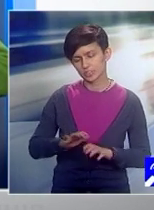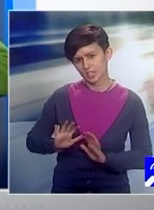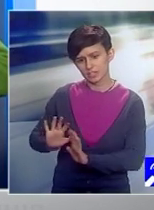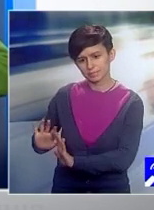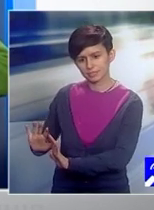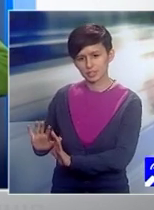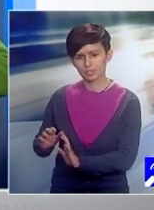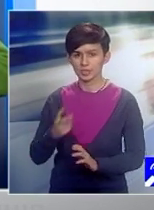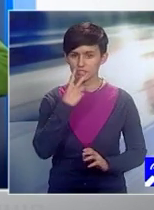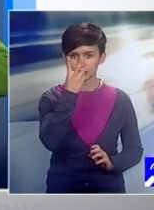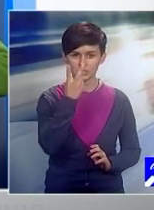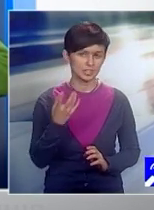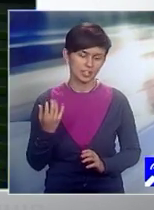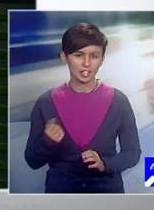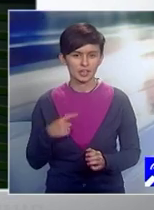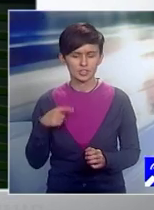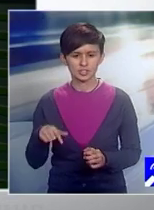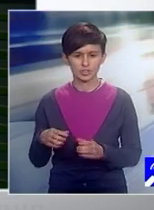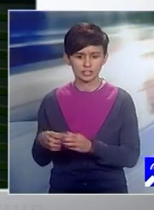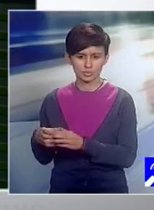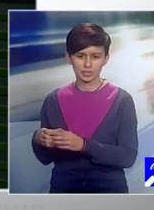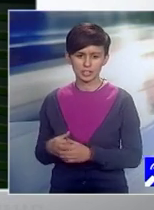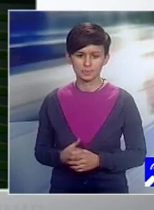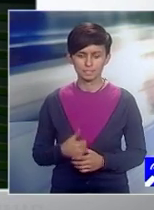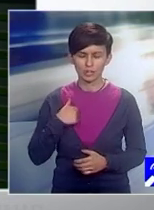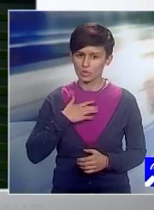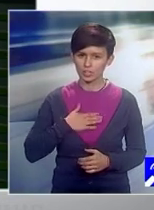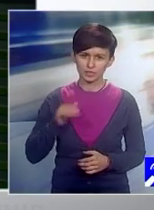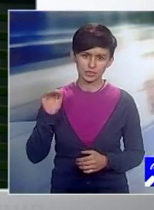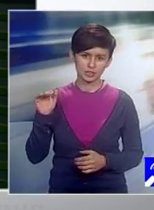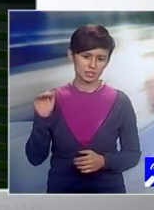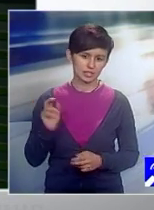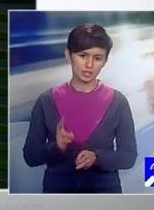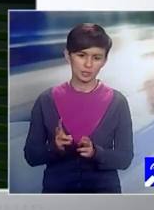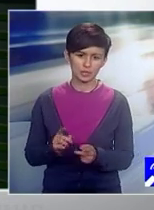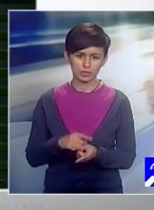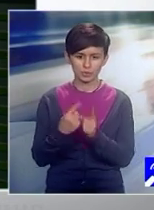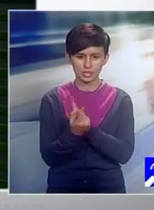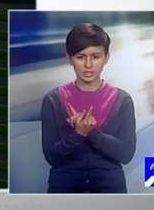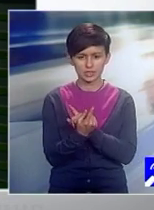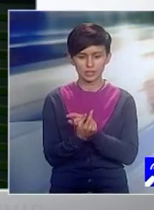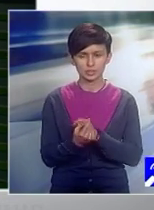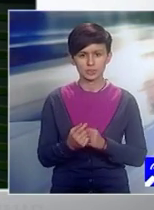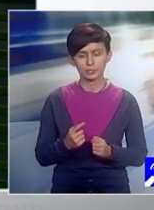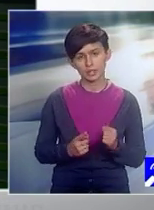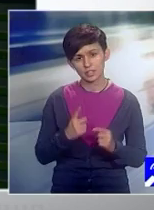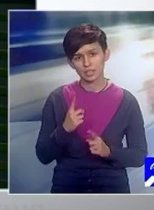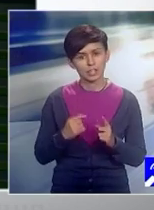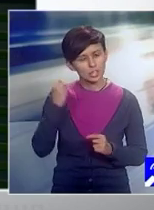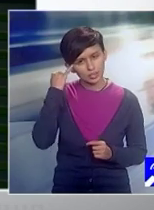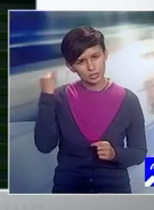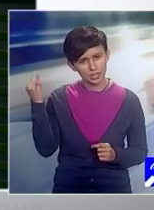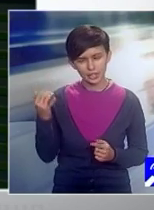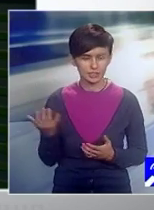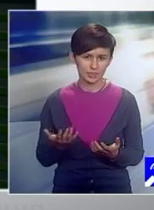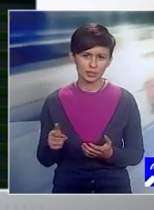este cu această comunitate. Asta am vrut să te întreb, cum ți s-au schimbat pe parcurs anumite idei cu care